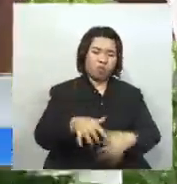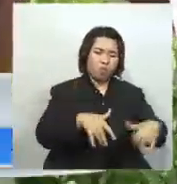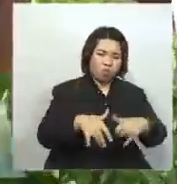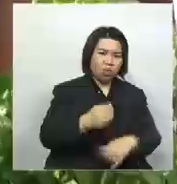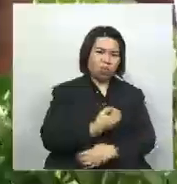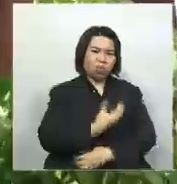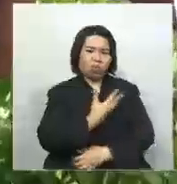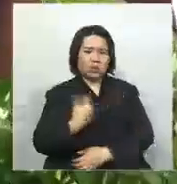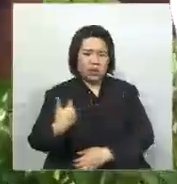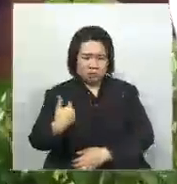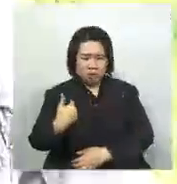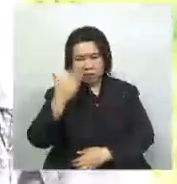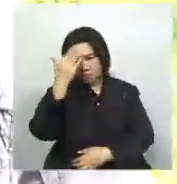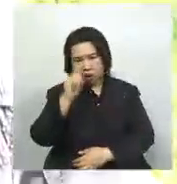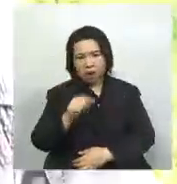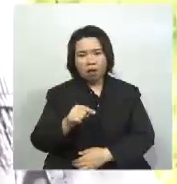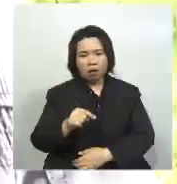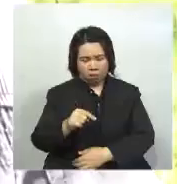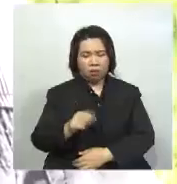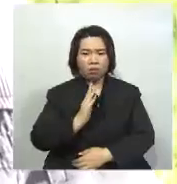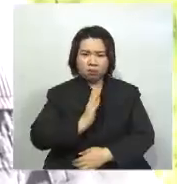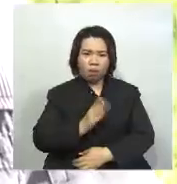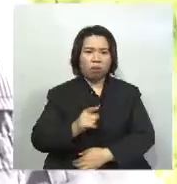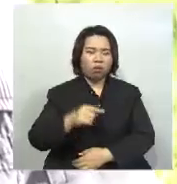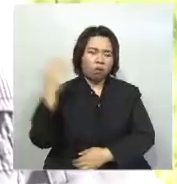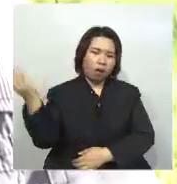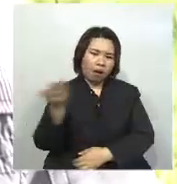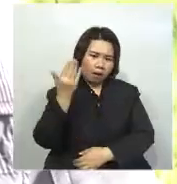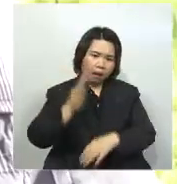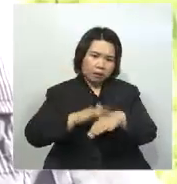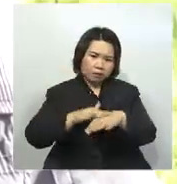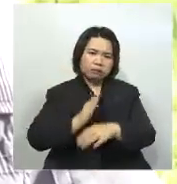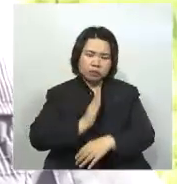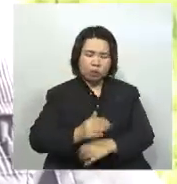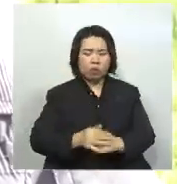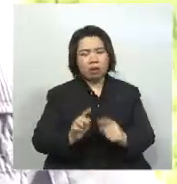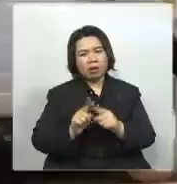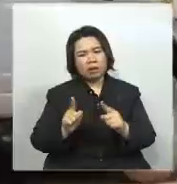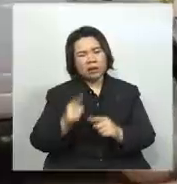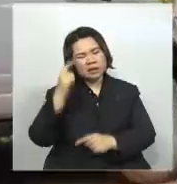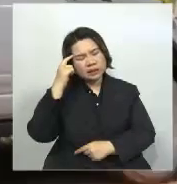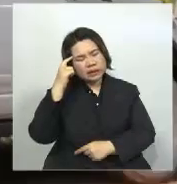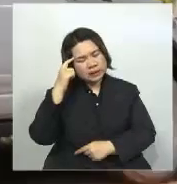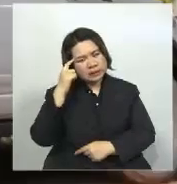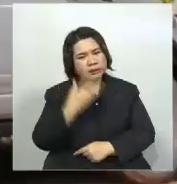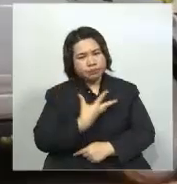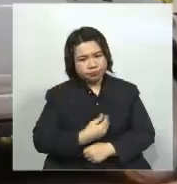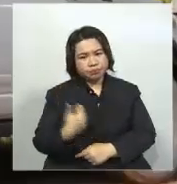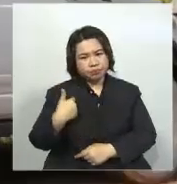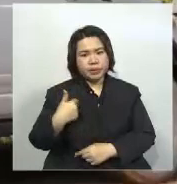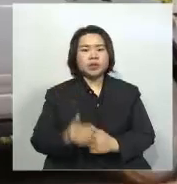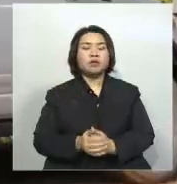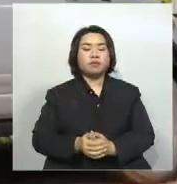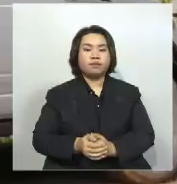ราะคำพยากรณ์เขาแม่นชาวนาเลยปิดหวังในการทำนาเล็กน้อย หลังจากได้รับเรื่องราว